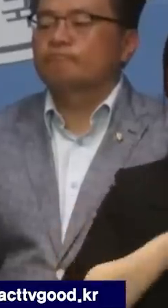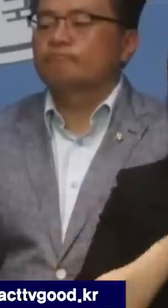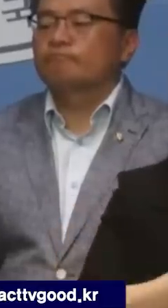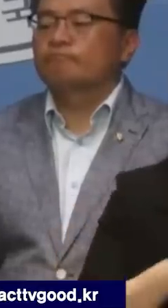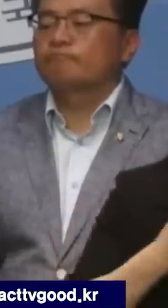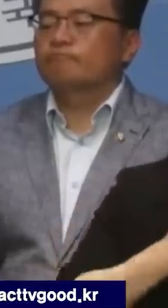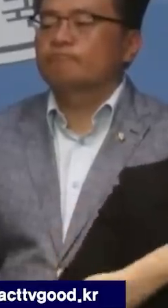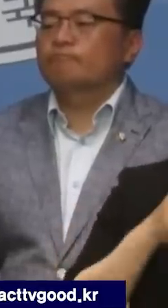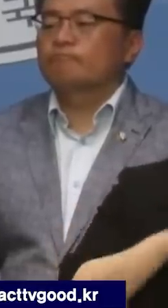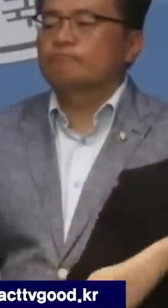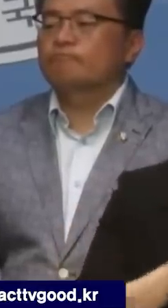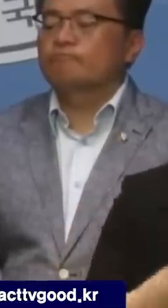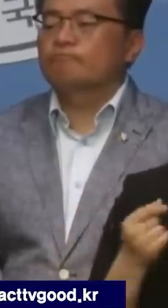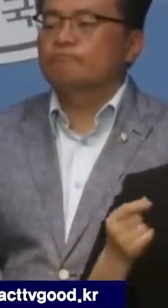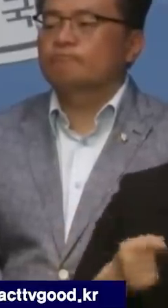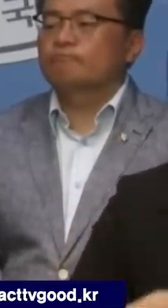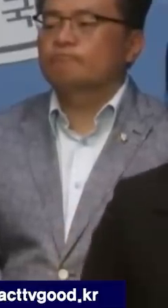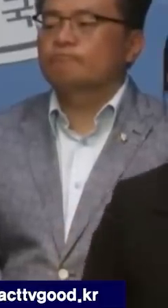불안 심리.